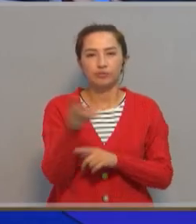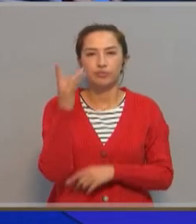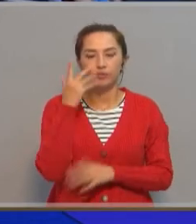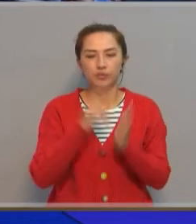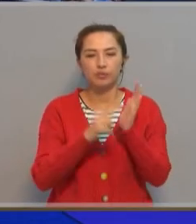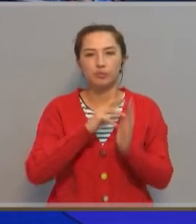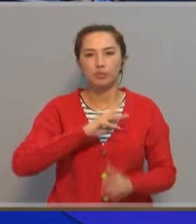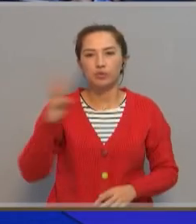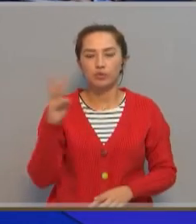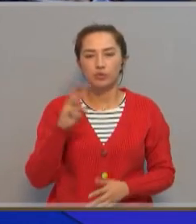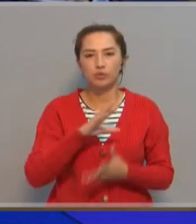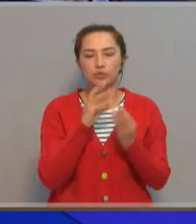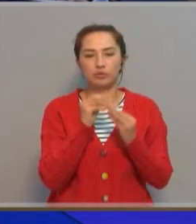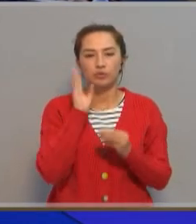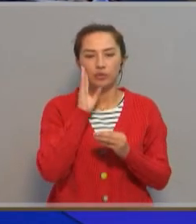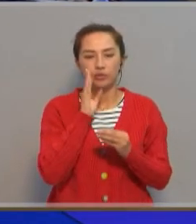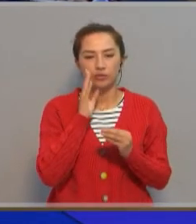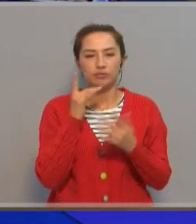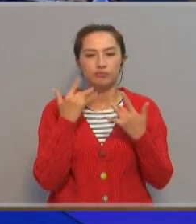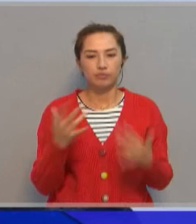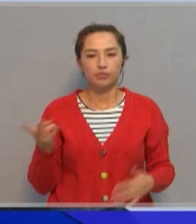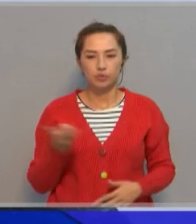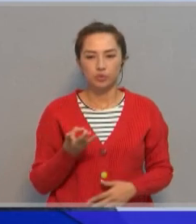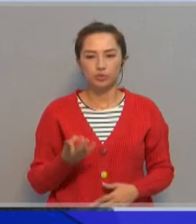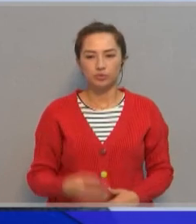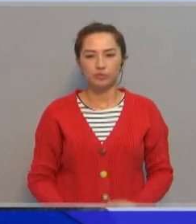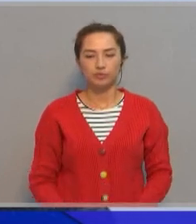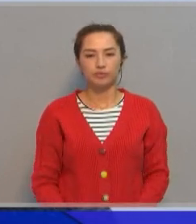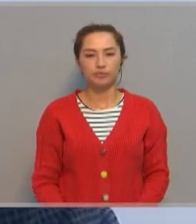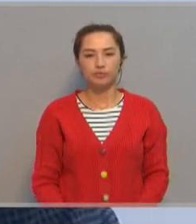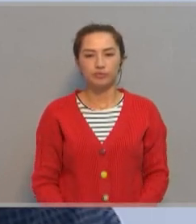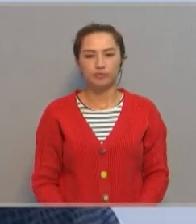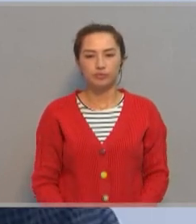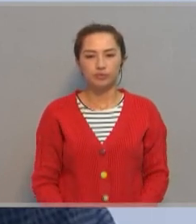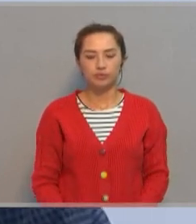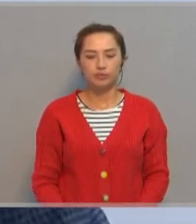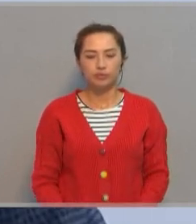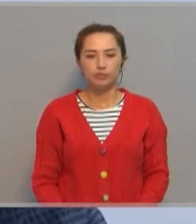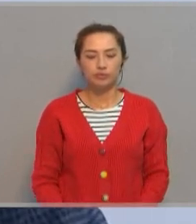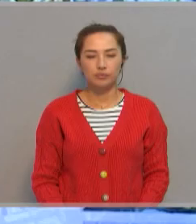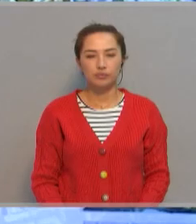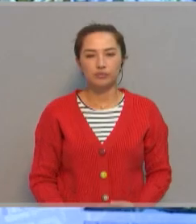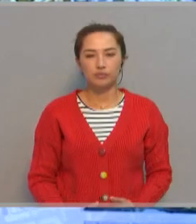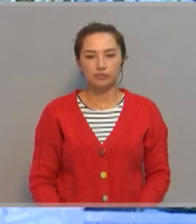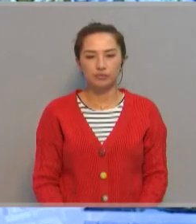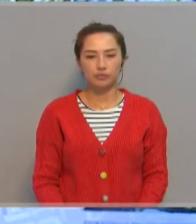80 миллион текше метр шамасында суды қажет етеді. Гүлмира Оңласбекова, Гүлмаржан Молдадос, жаңалықтар.